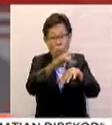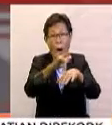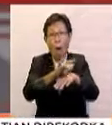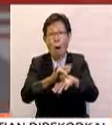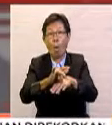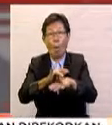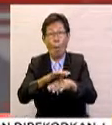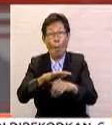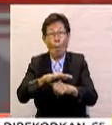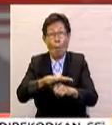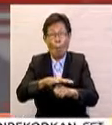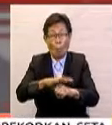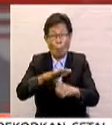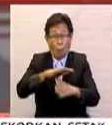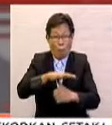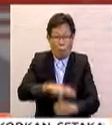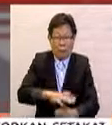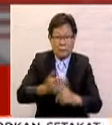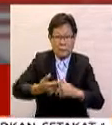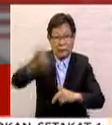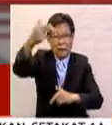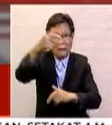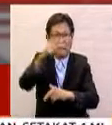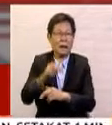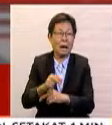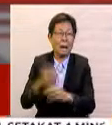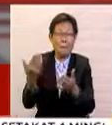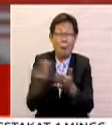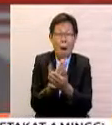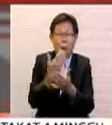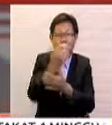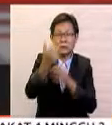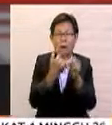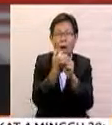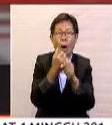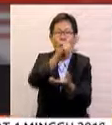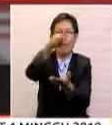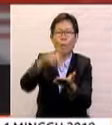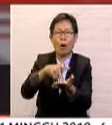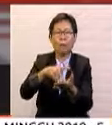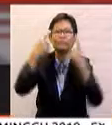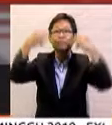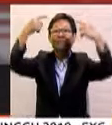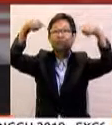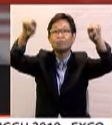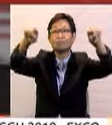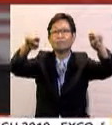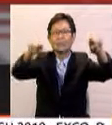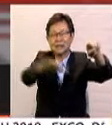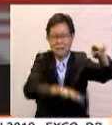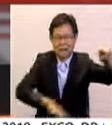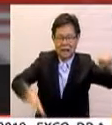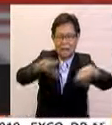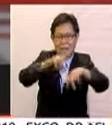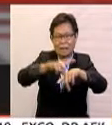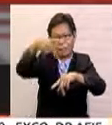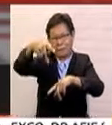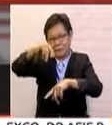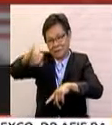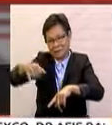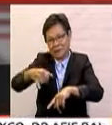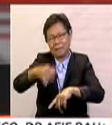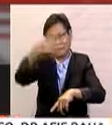Tinggi baru mampu diwujudkan Grab Malaysia tahun ini menerusi pelancaran Pusat Kecemerlangan Serantaunya di Petaling